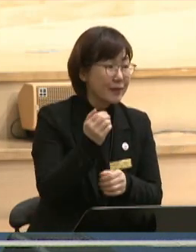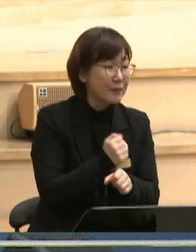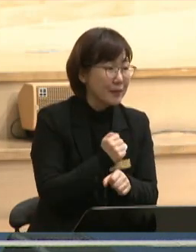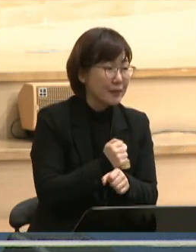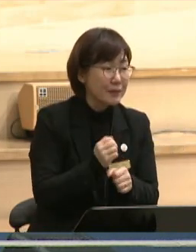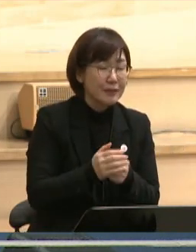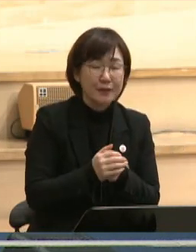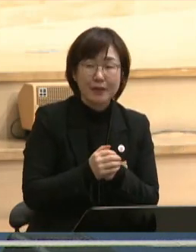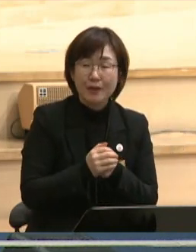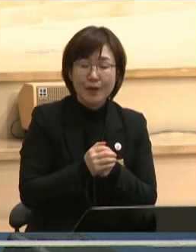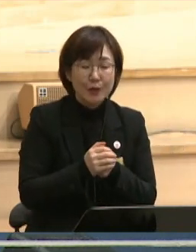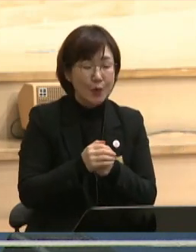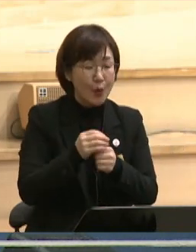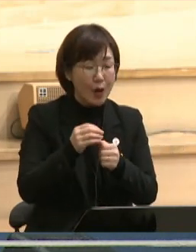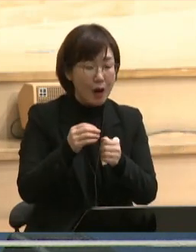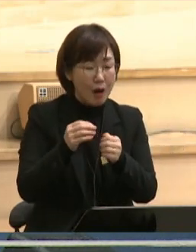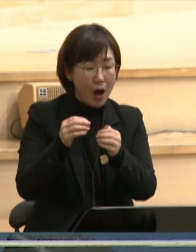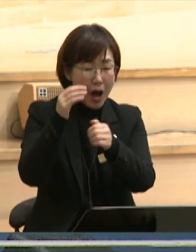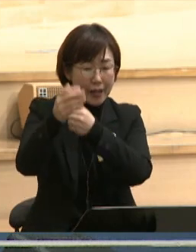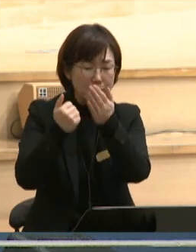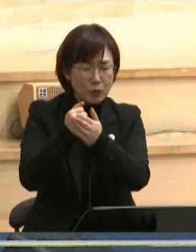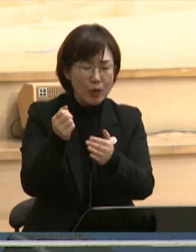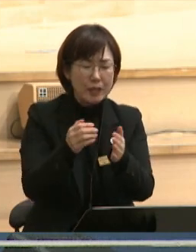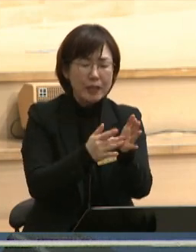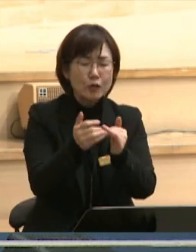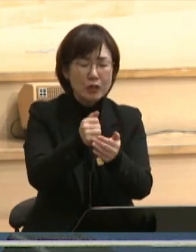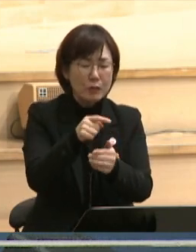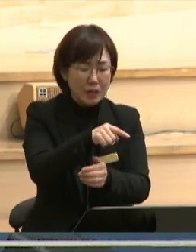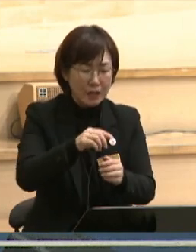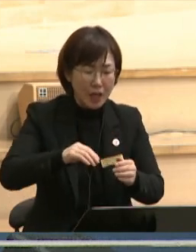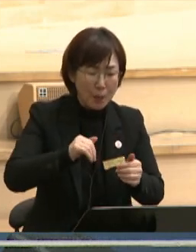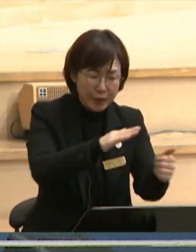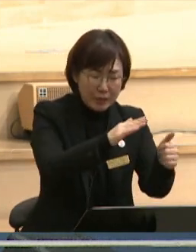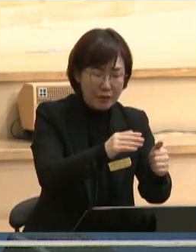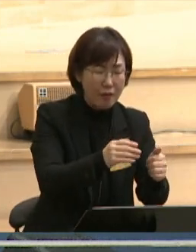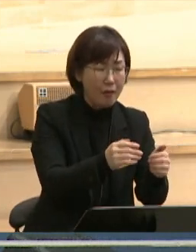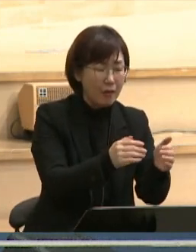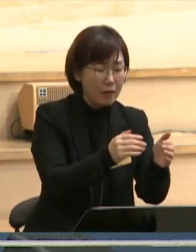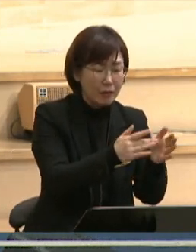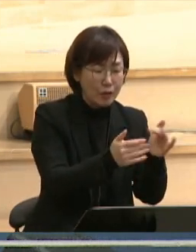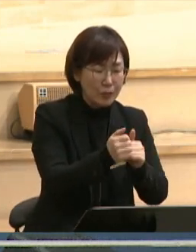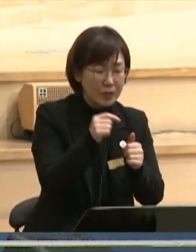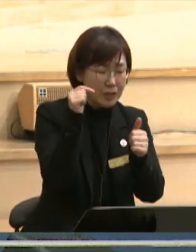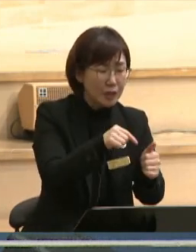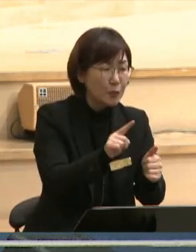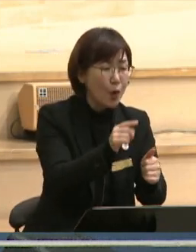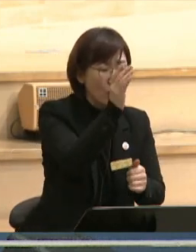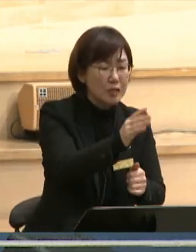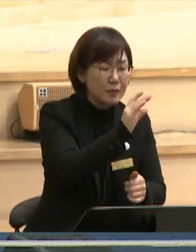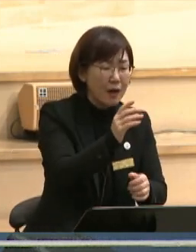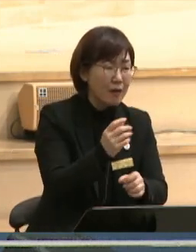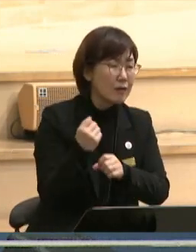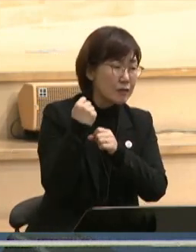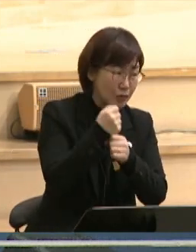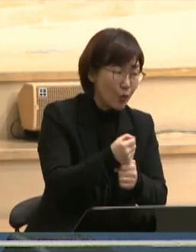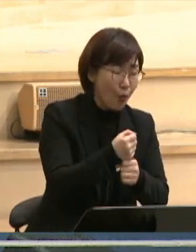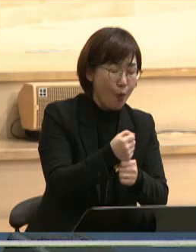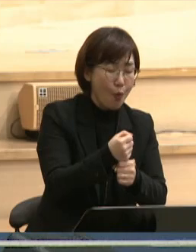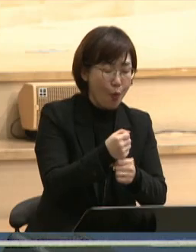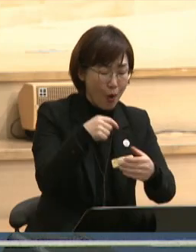하나님께서 예수님의이 땅에 보내셔서 예수님이 십자가를 지심으로 하신 일이 뭐냐면 세 사람을